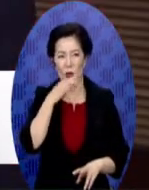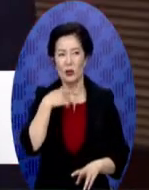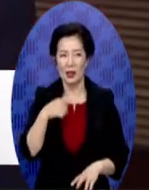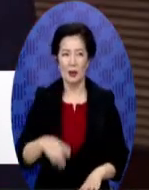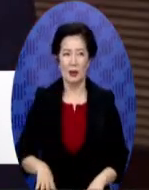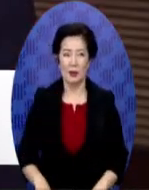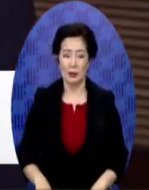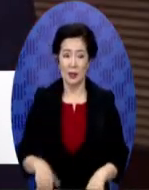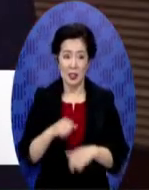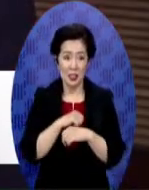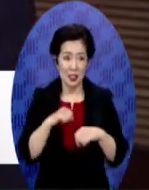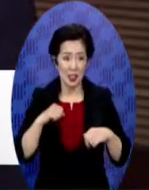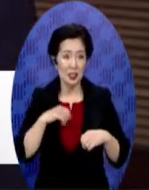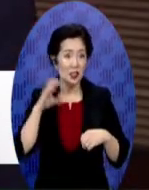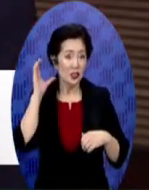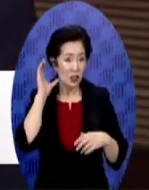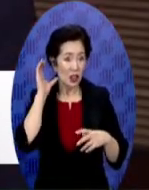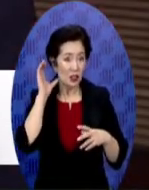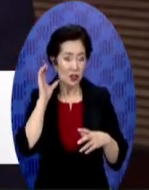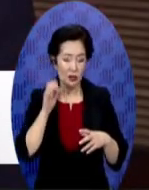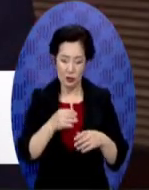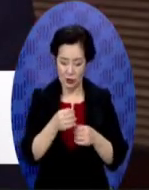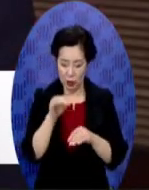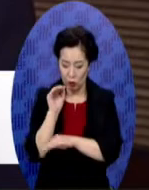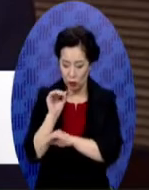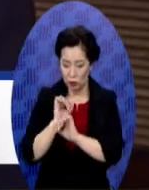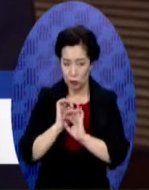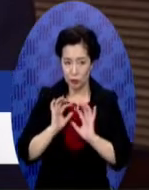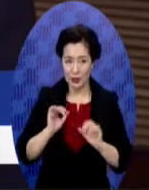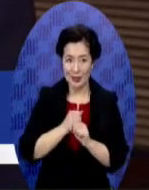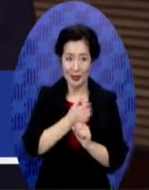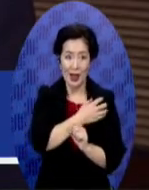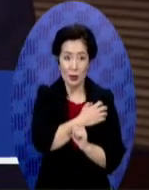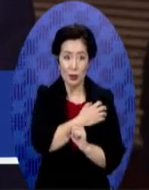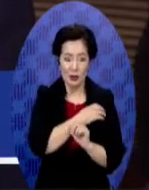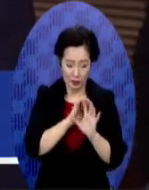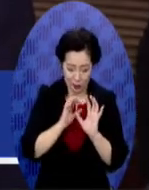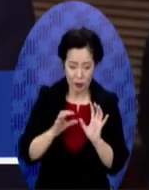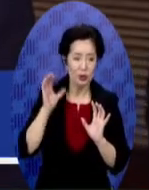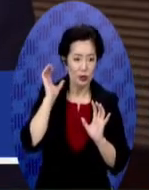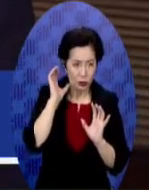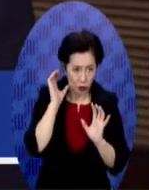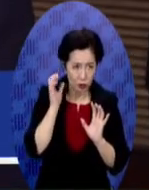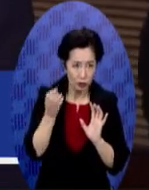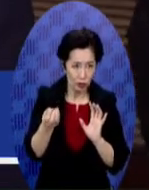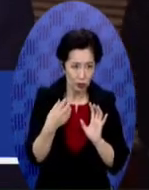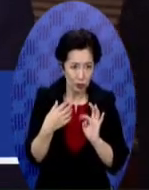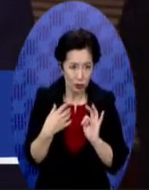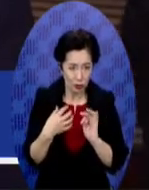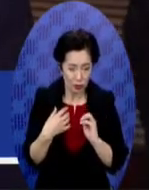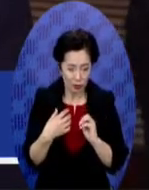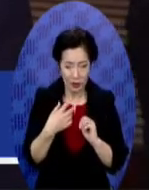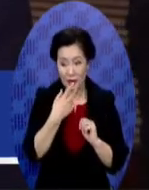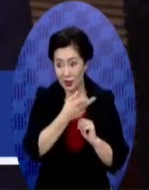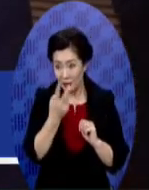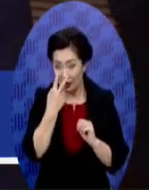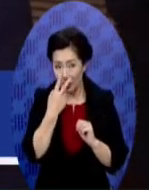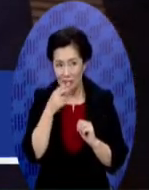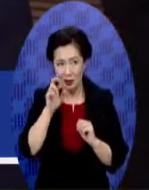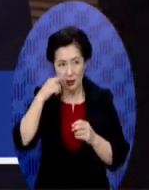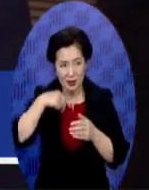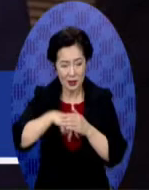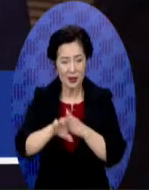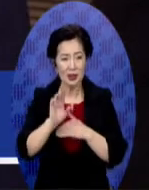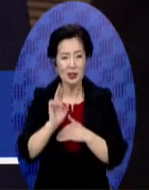Иргэдэгээ сонсохдоо бас нэг хариуцлагатай төлөөлөлүүдийн хүрээнд сонсож байна. Эдний сандыг сонсоход бол өнөөдөр та над багцан харагдаж байгаа хөх тийм ээ. Яг юун дээр